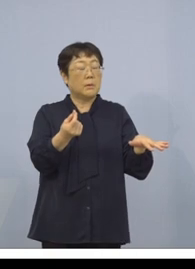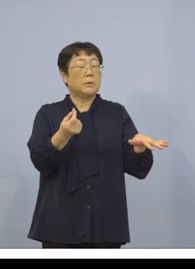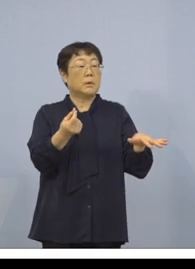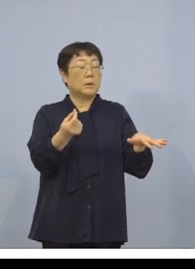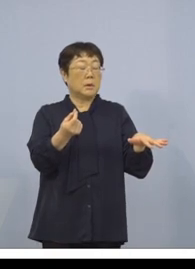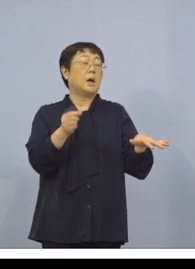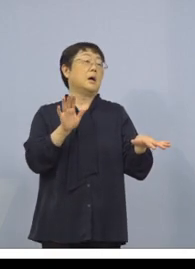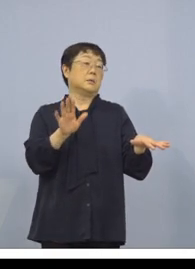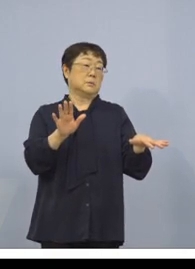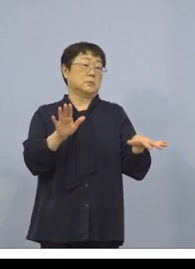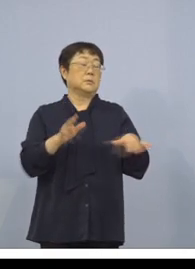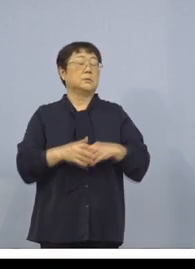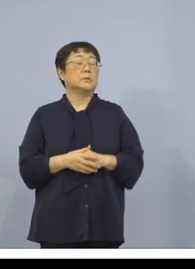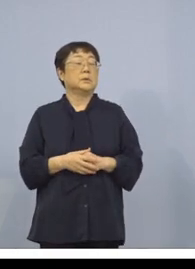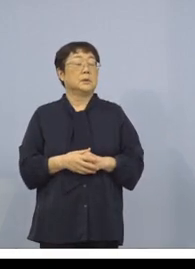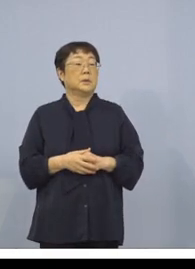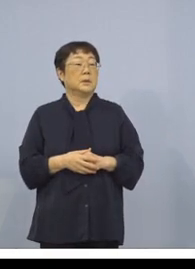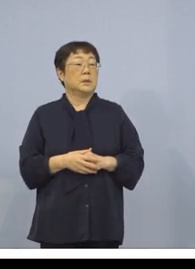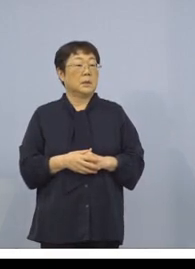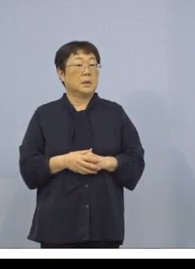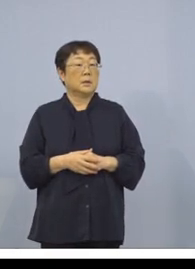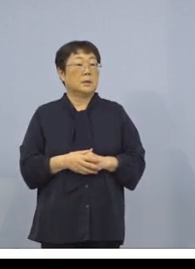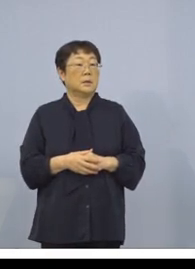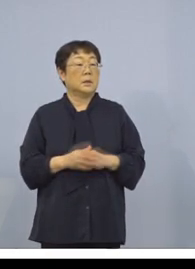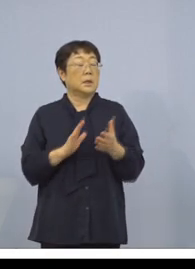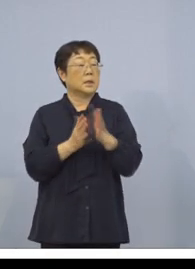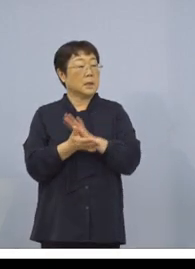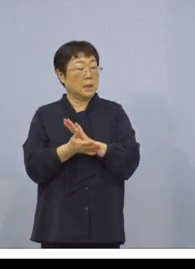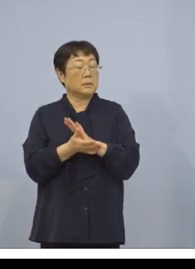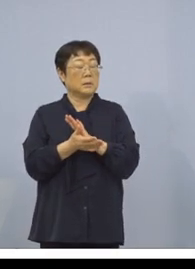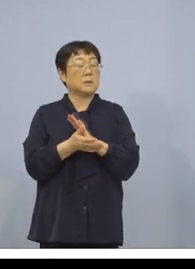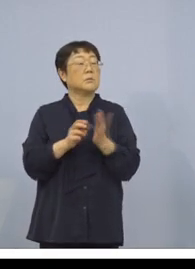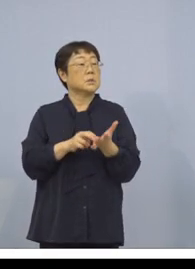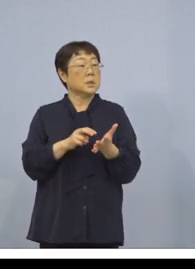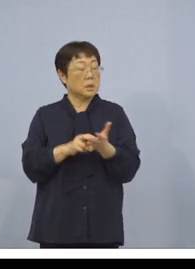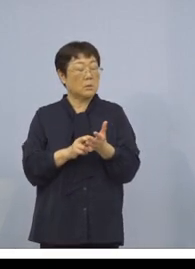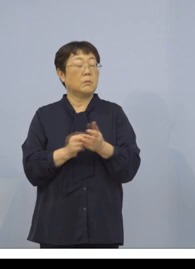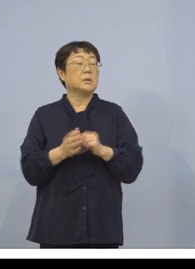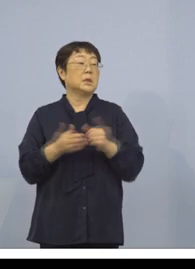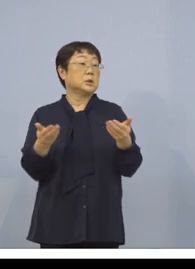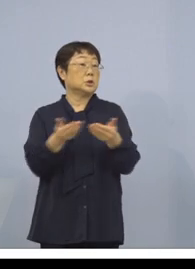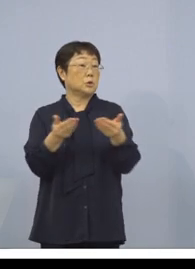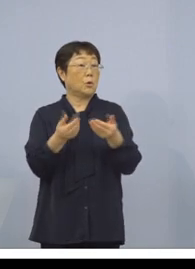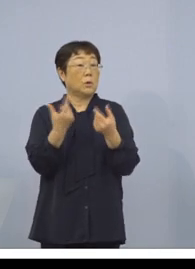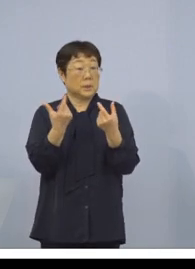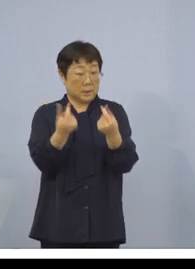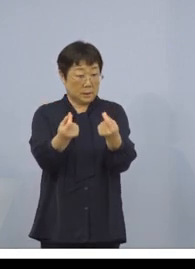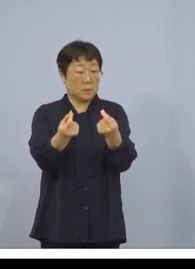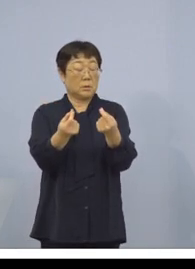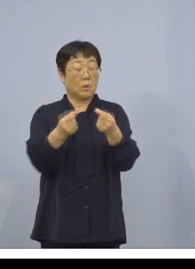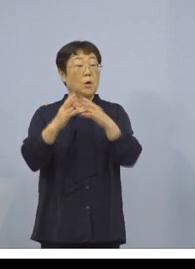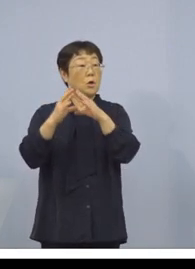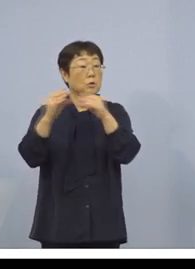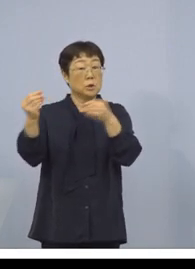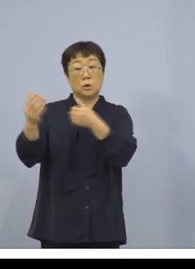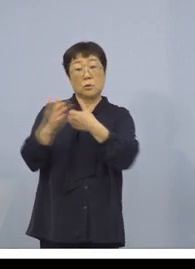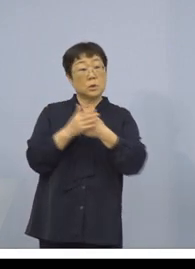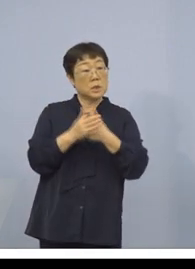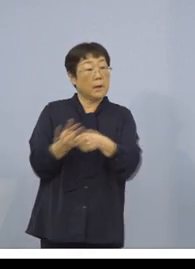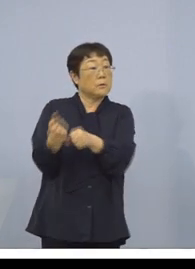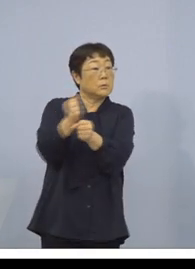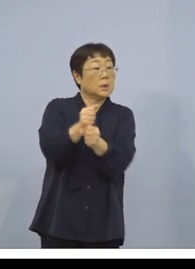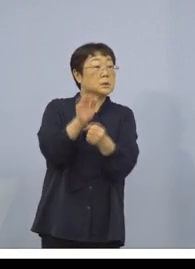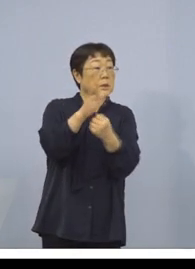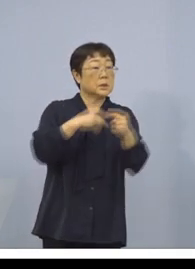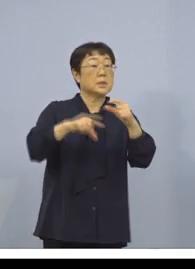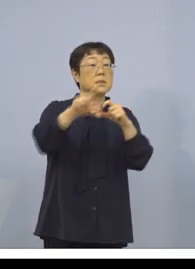影響があると、こういうことでこの県端の事業はしっかりとこの国の支援が復活しても